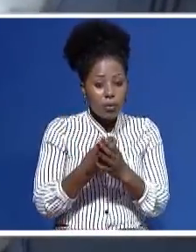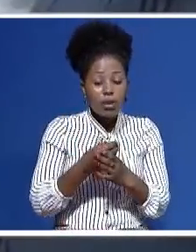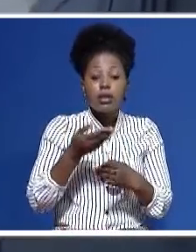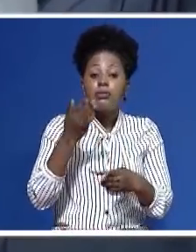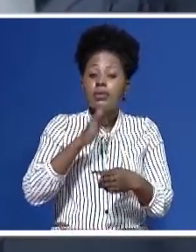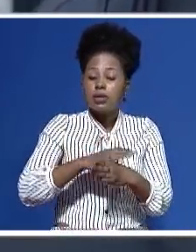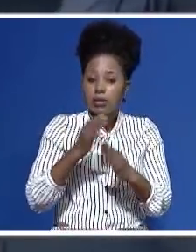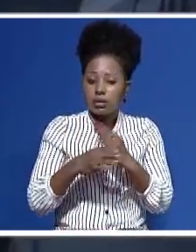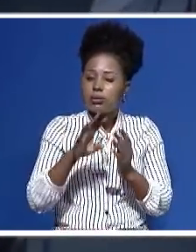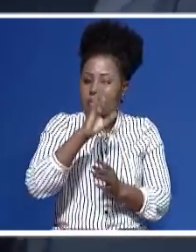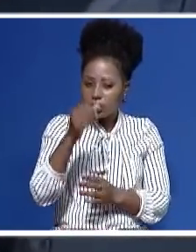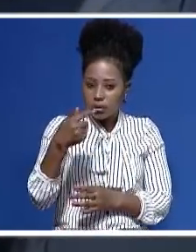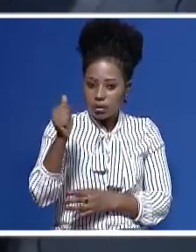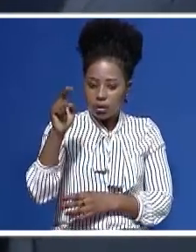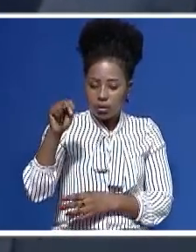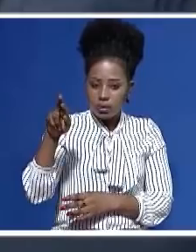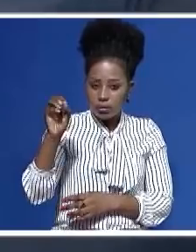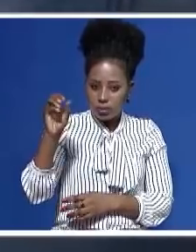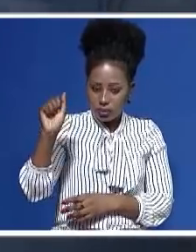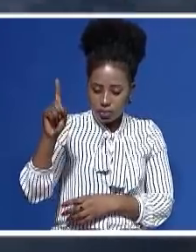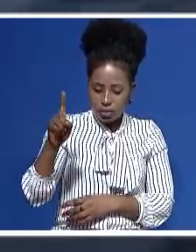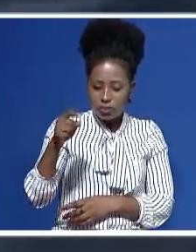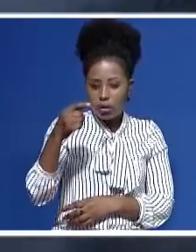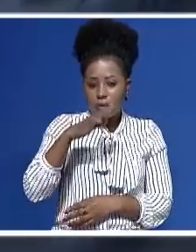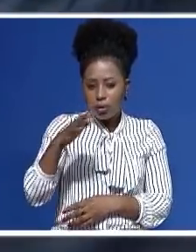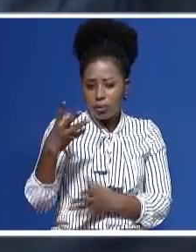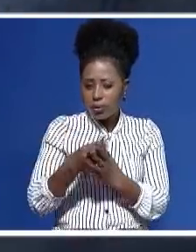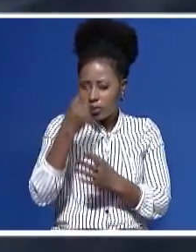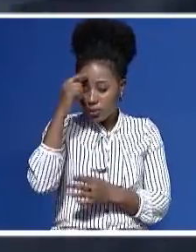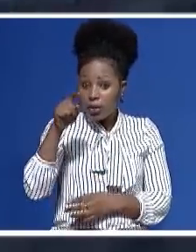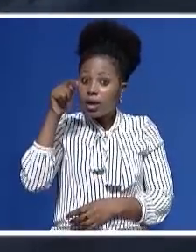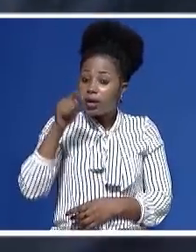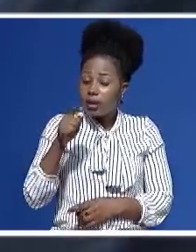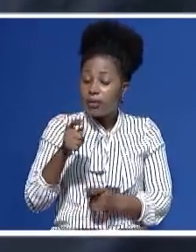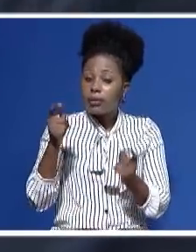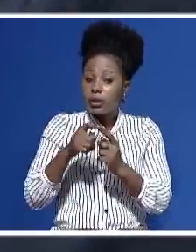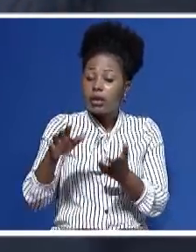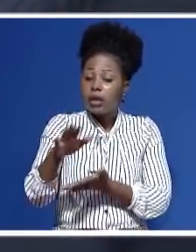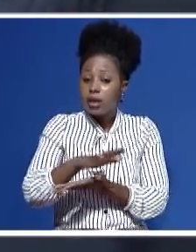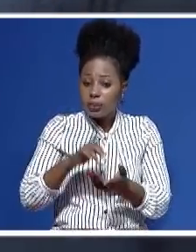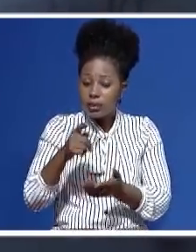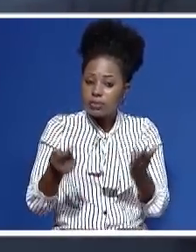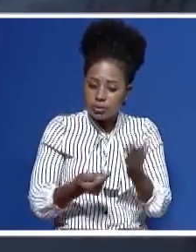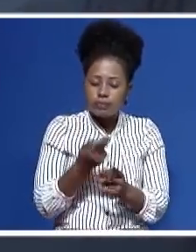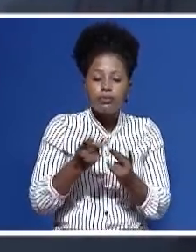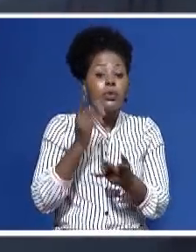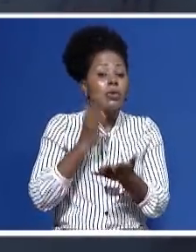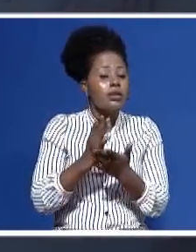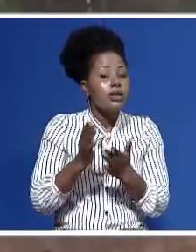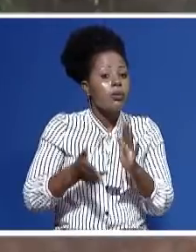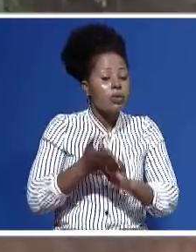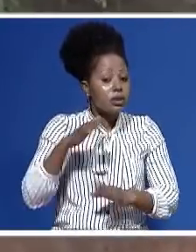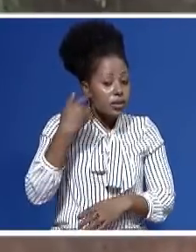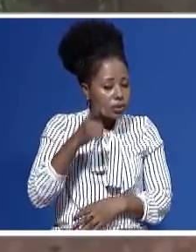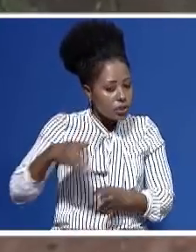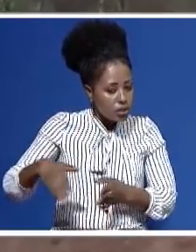wahandisi wote wa TANROADS mkoa wa Morogoro na Dodoma, leo wakutane kwenye eneo la tukio na wahakikishe kuanzia kesho njia